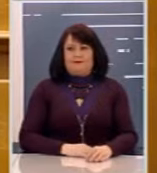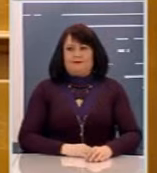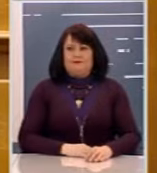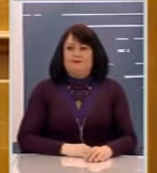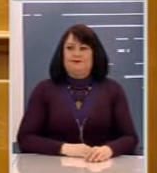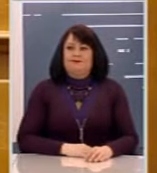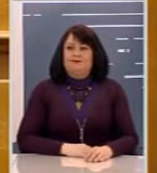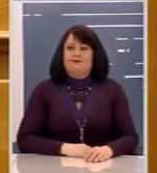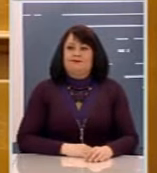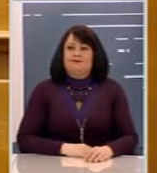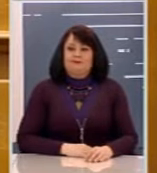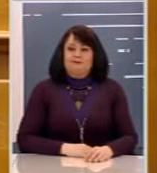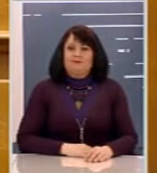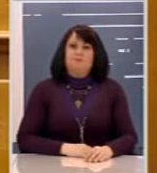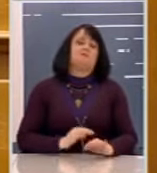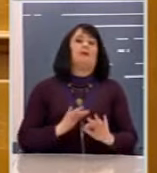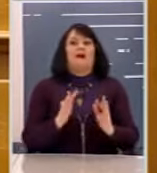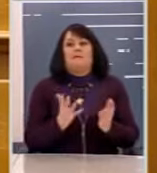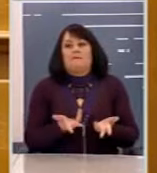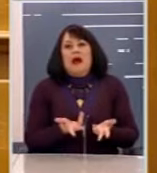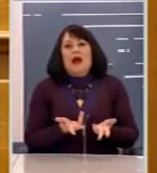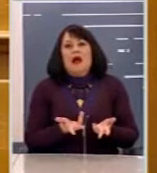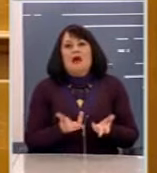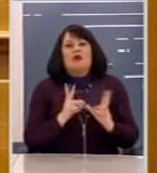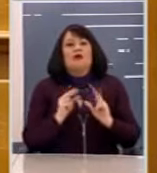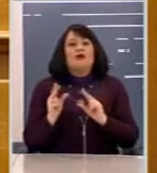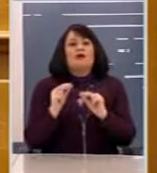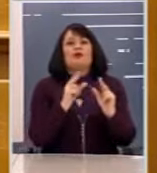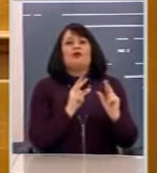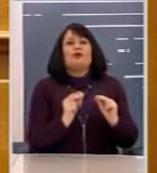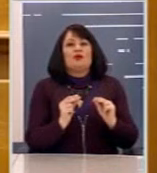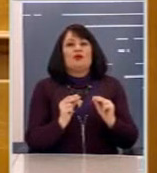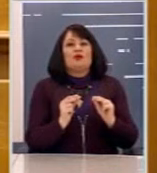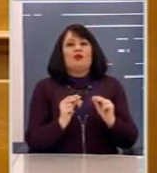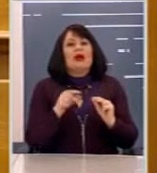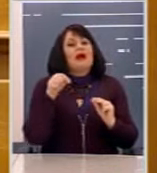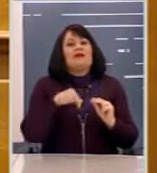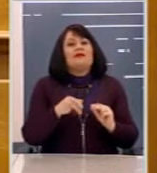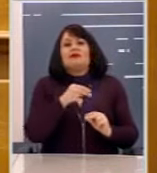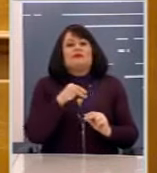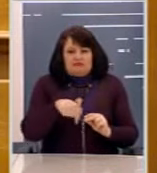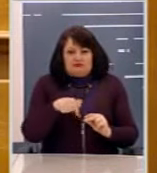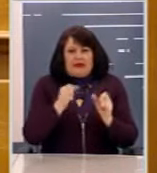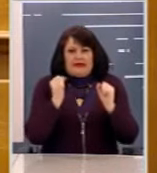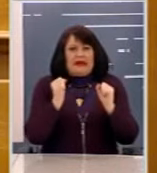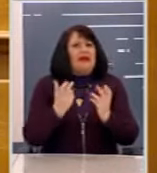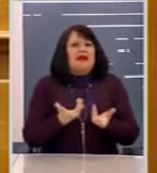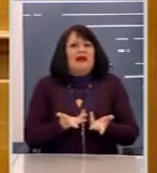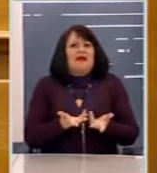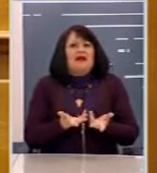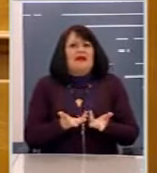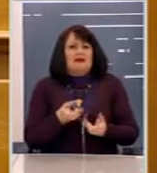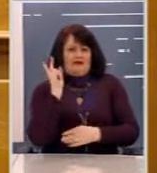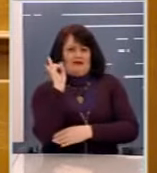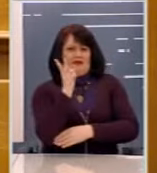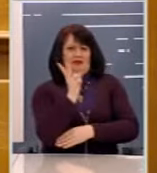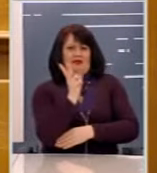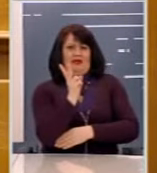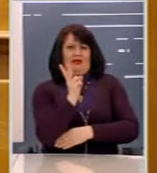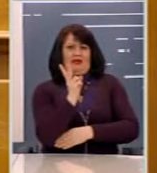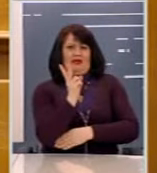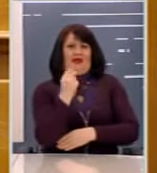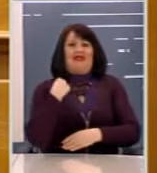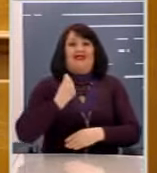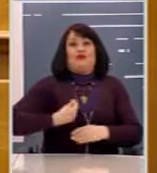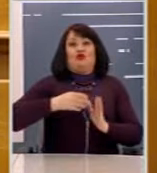Και προφανώς δεν κάνουμε τη συζήτηση για τα σκάνδαλα στον χώρο της υγείας για να ενοχοποιήσουμε το δημόσιο